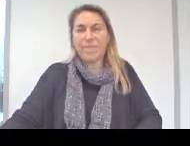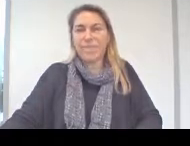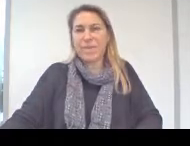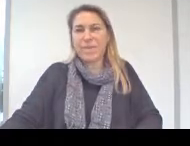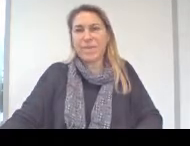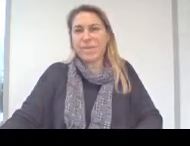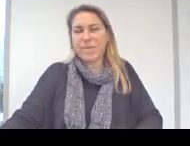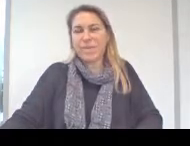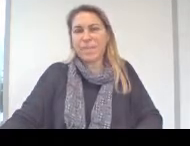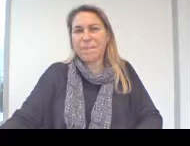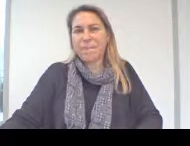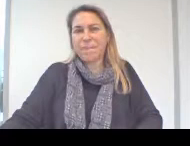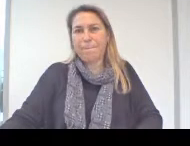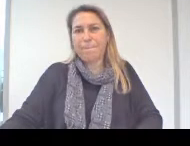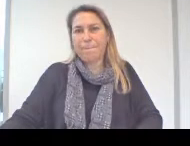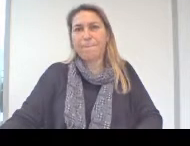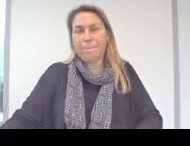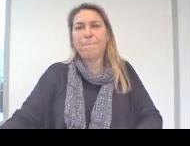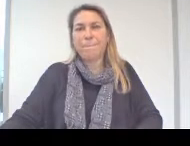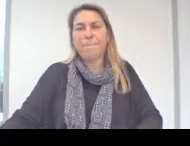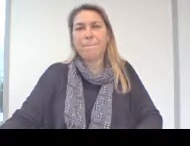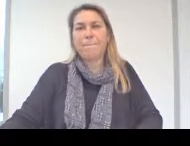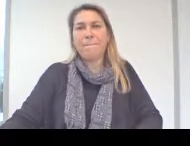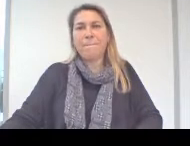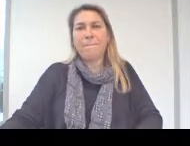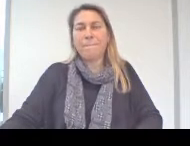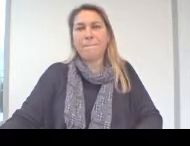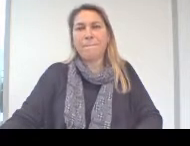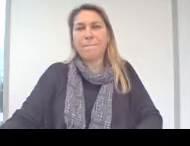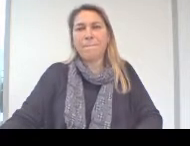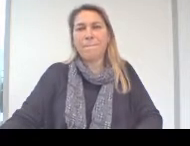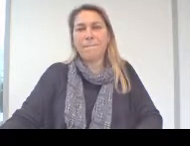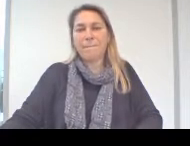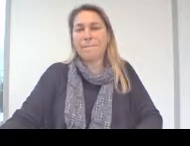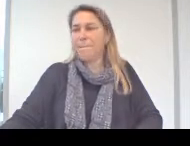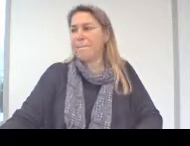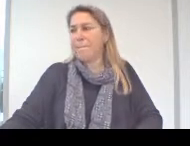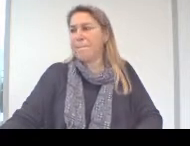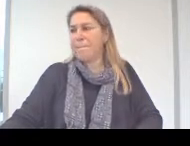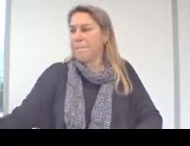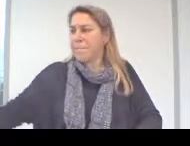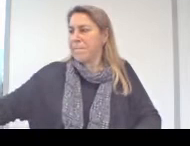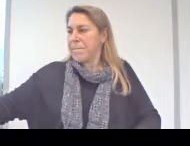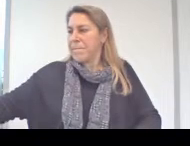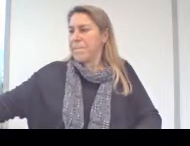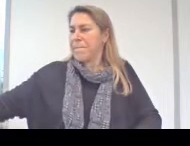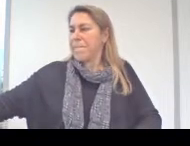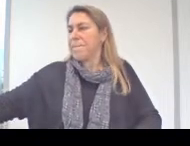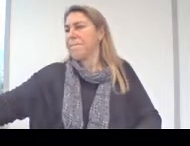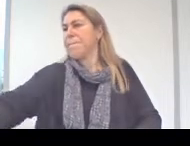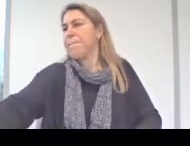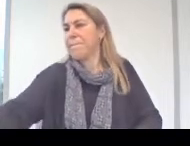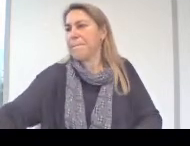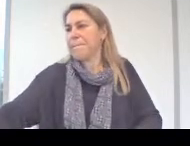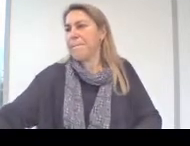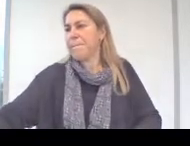Donc, effectivement, beaucoup de postes et d'emplois proposés parce que les villages de vacances sont des structures avec un